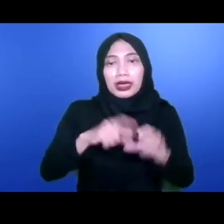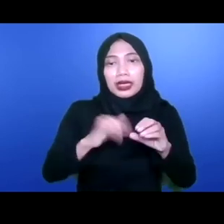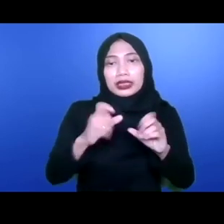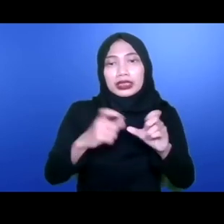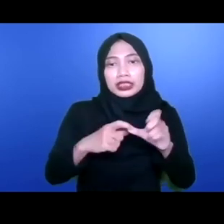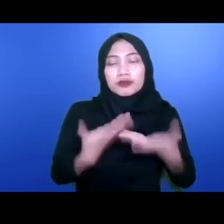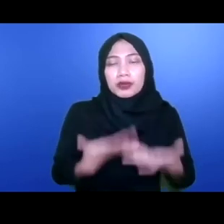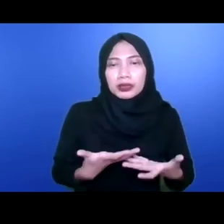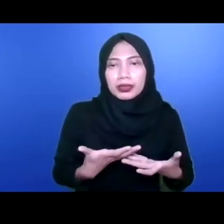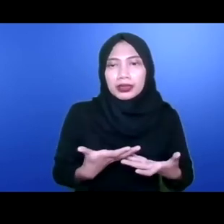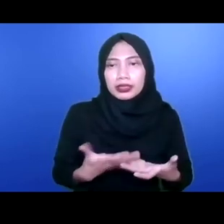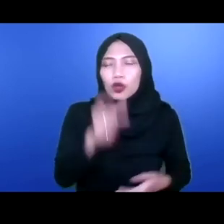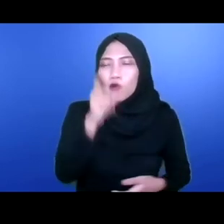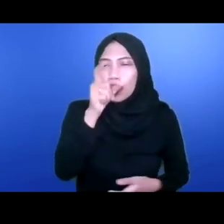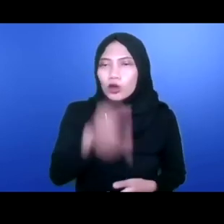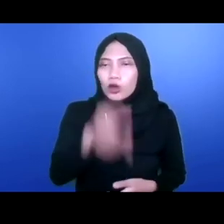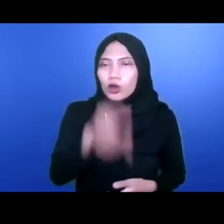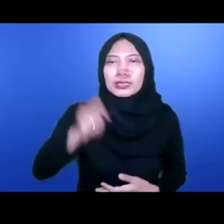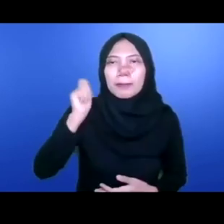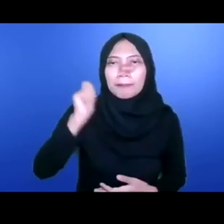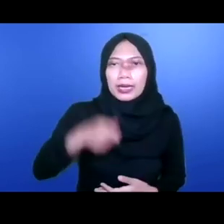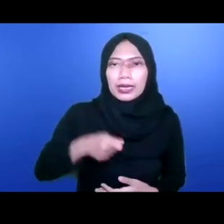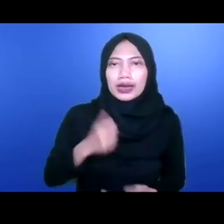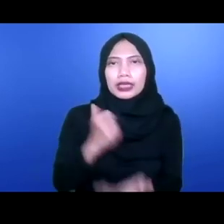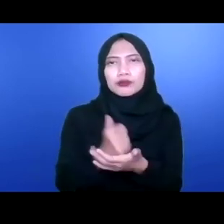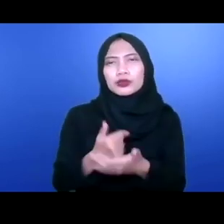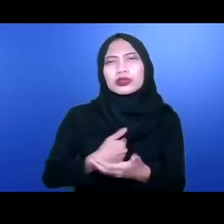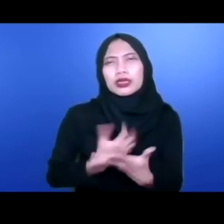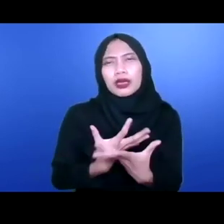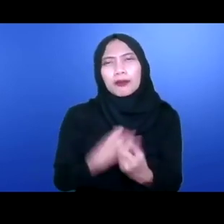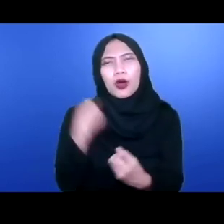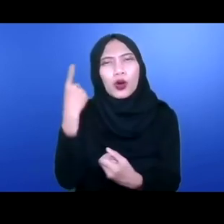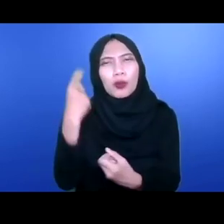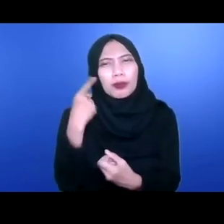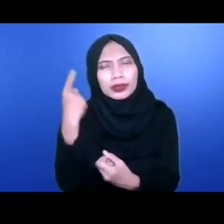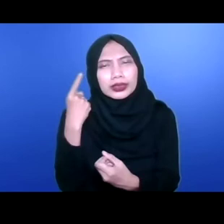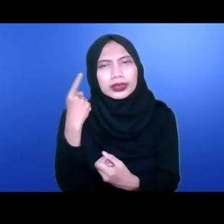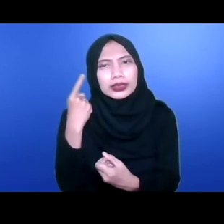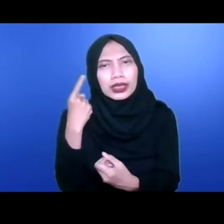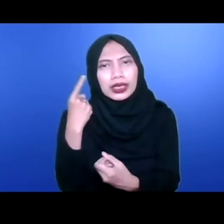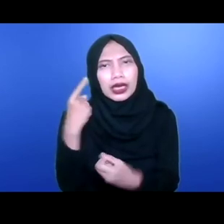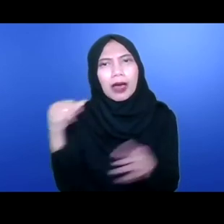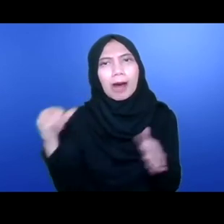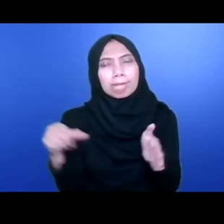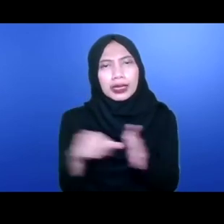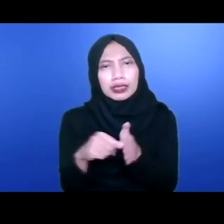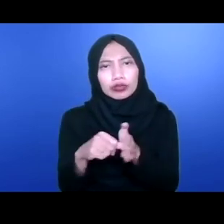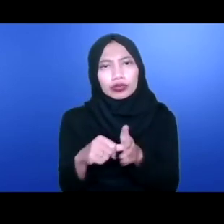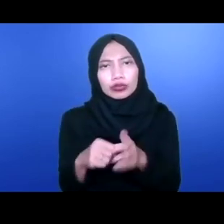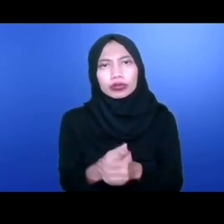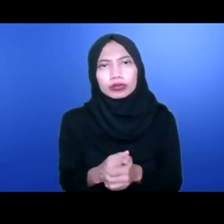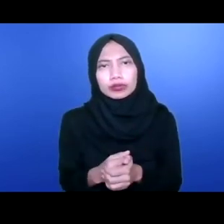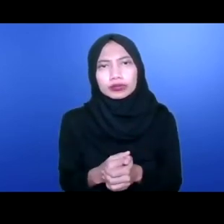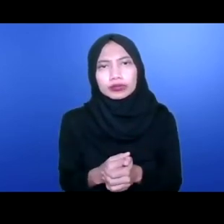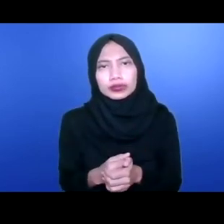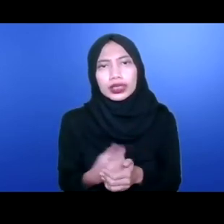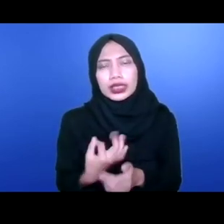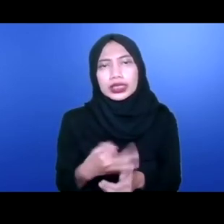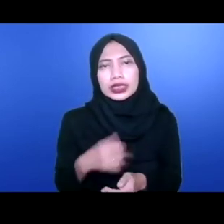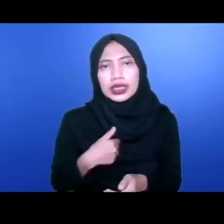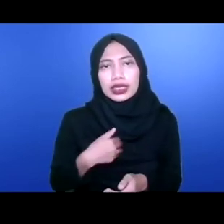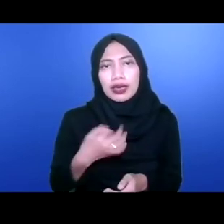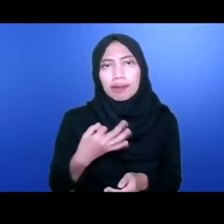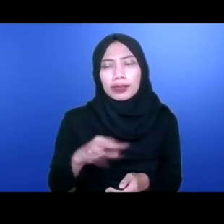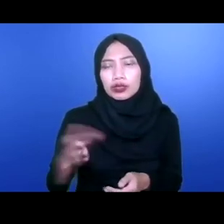sebetulnya saya pengen pemerintah juga turun tangan. Saya baru kali ini terima namanya informasi secara nasional hanya dari Satgas